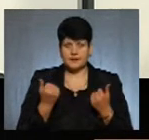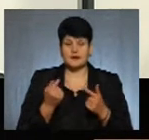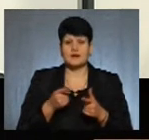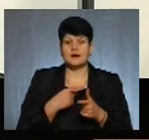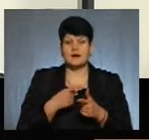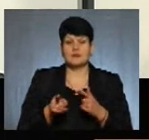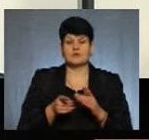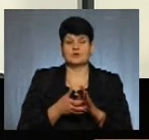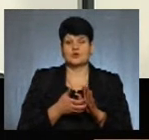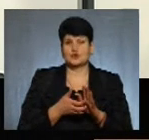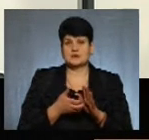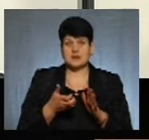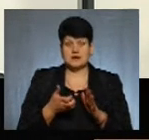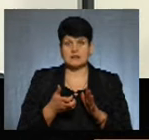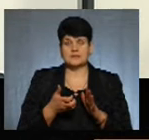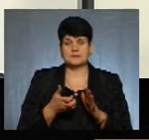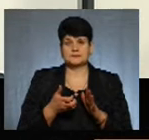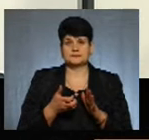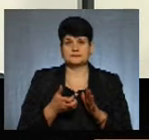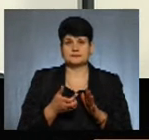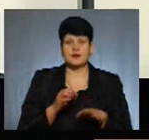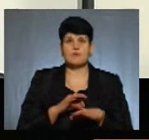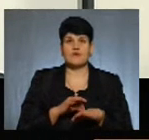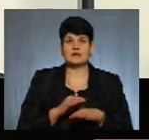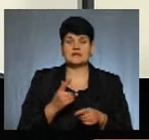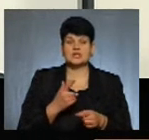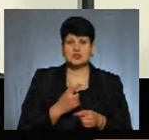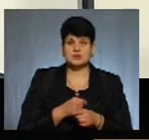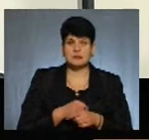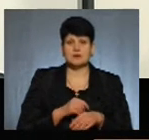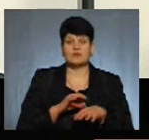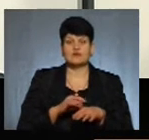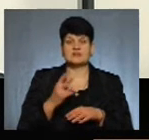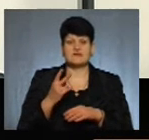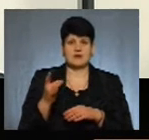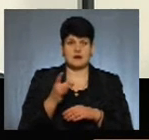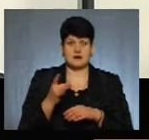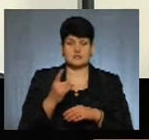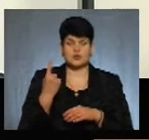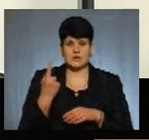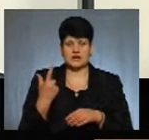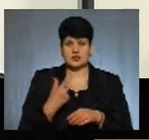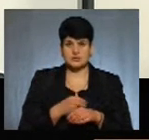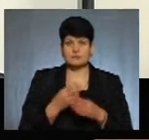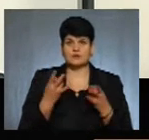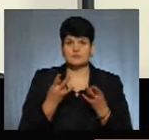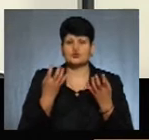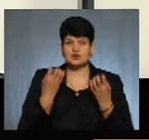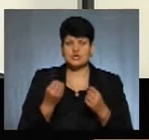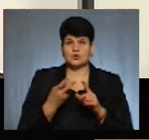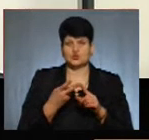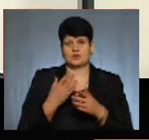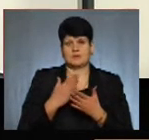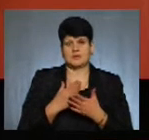або недостатні, тобто проведені щеплення проводиться два рази, якщо одне щеплення, потрібно ще друге